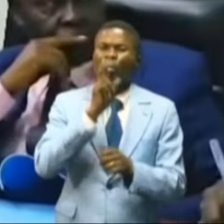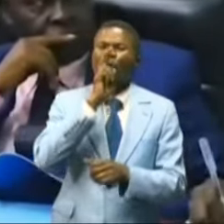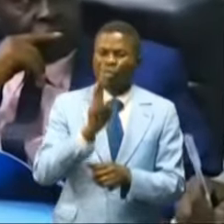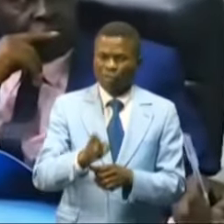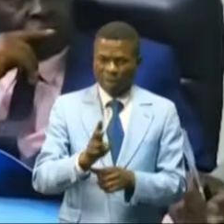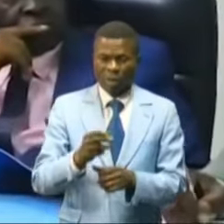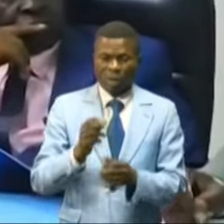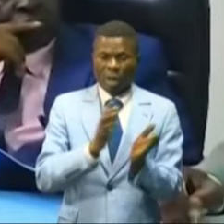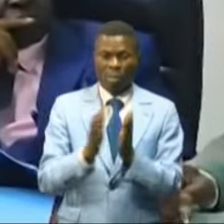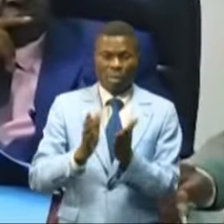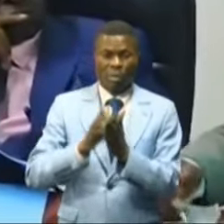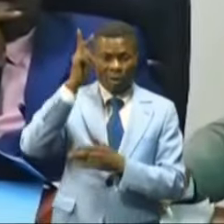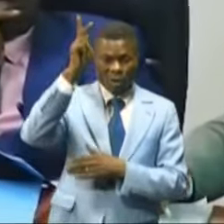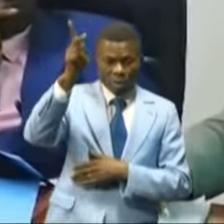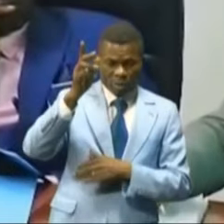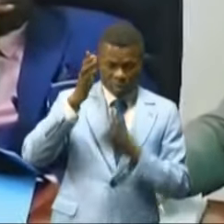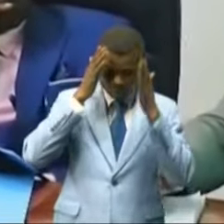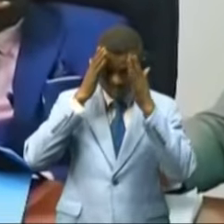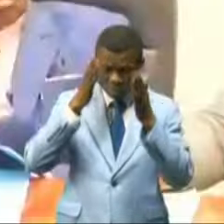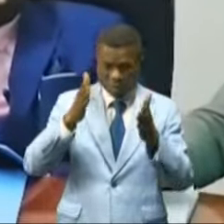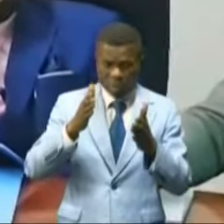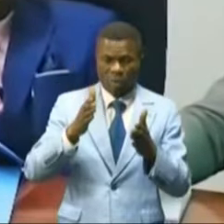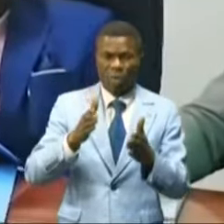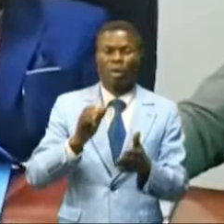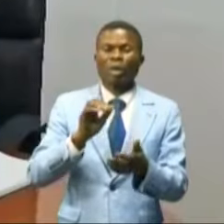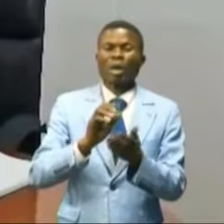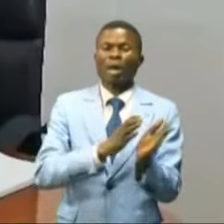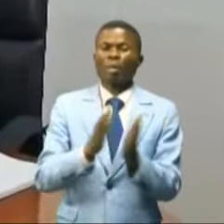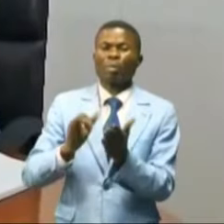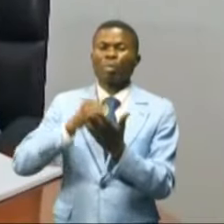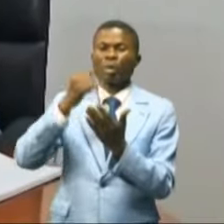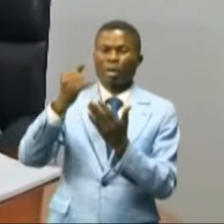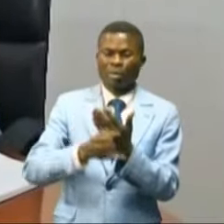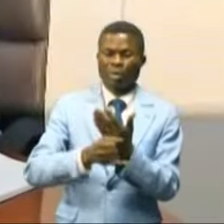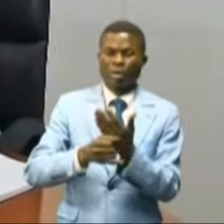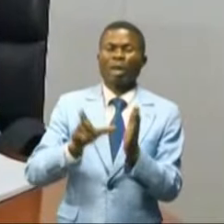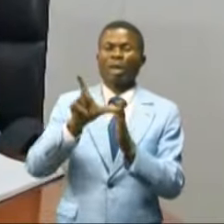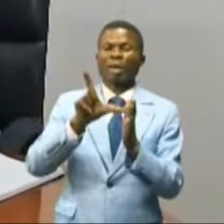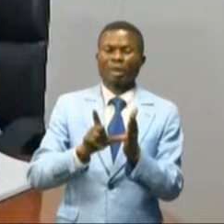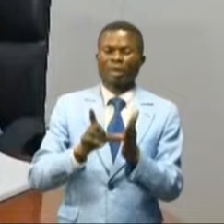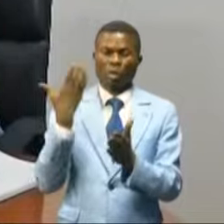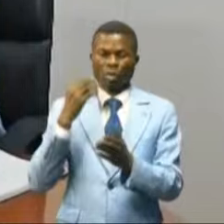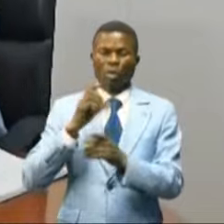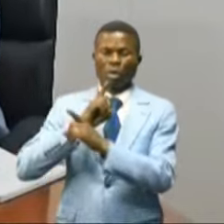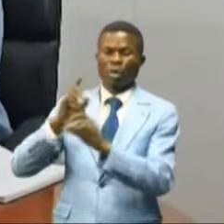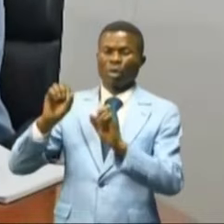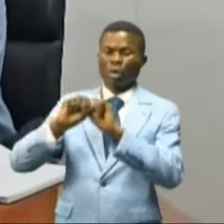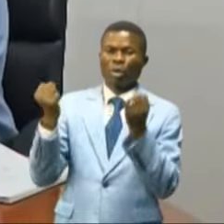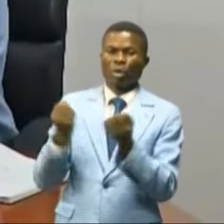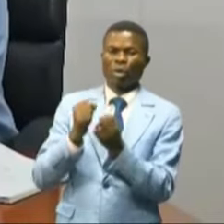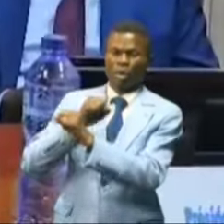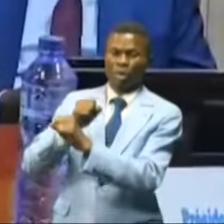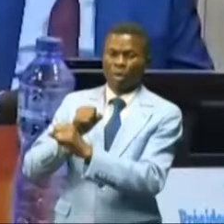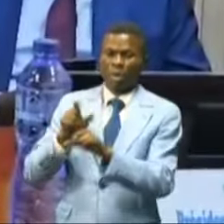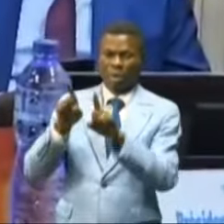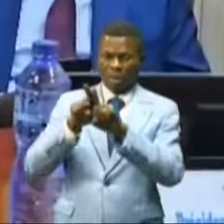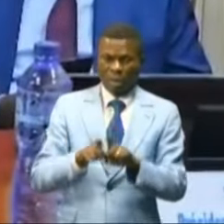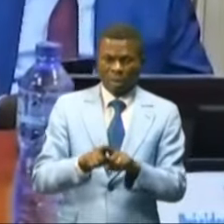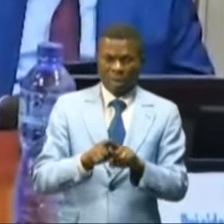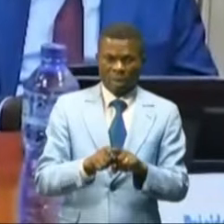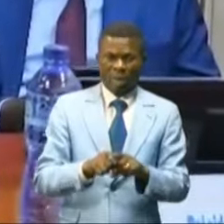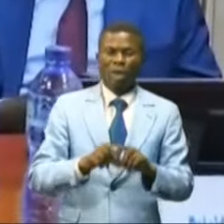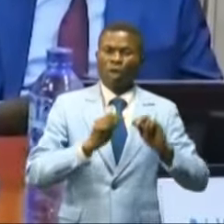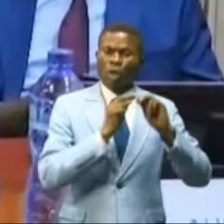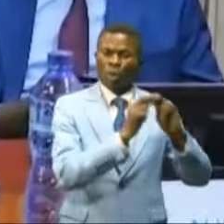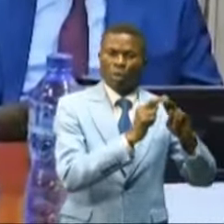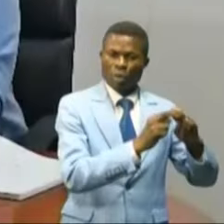constructive en se focalisant sur la présentation du projet d'ordre intérieur de la délégation syndicale de l'AAC à l'intersyndicale